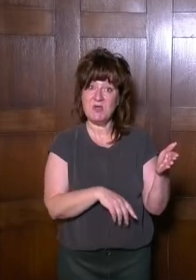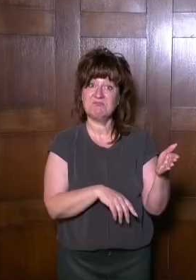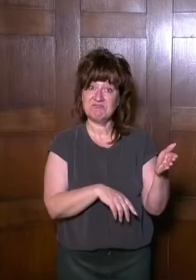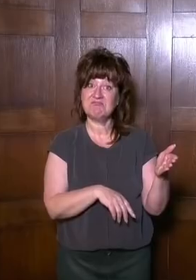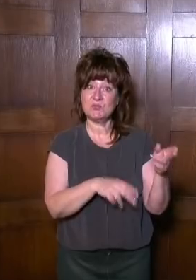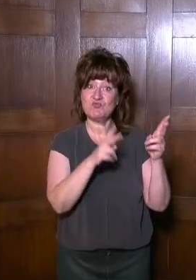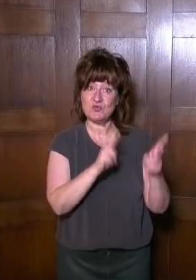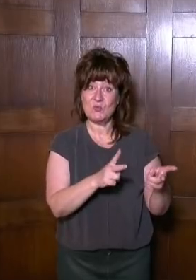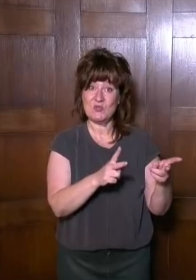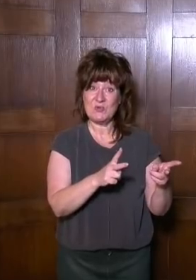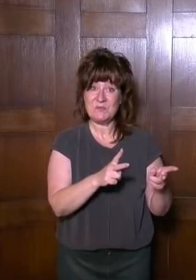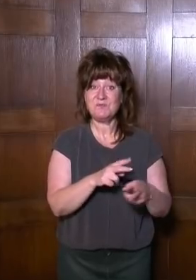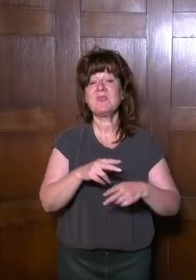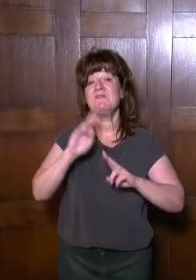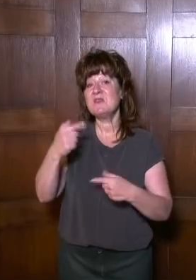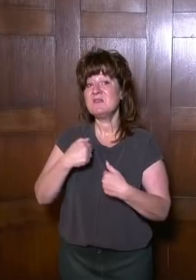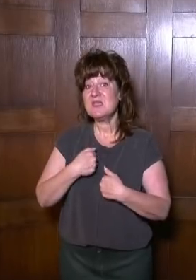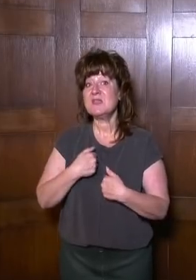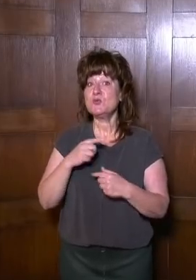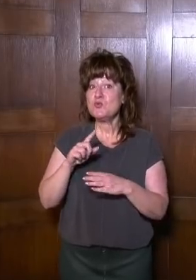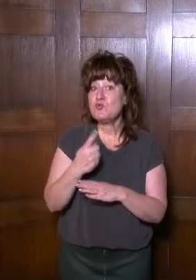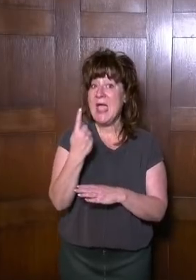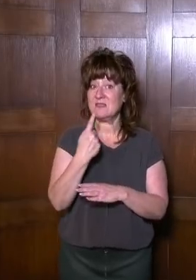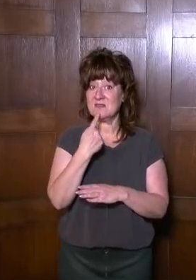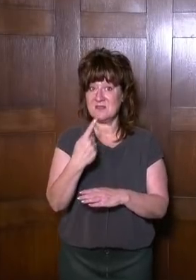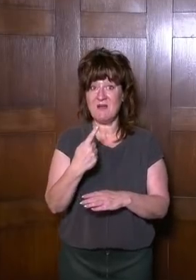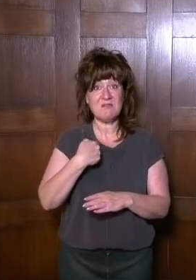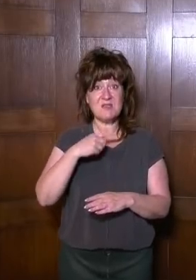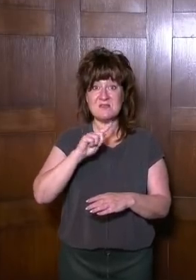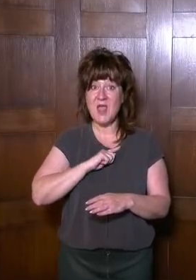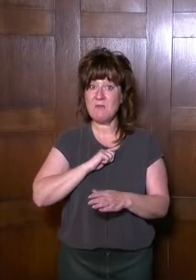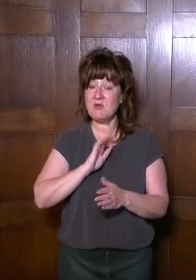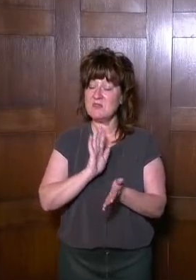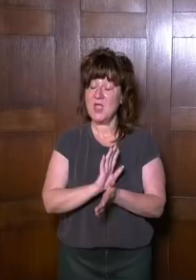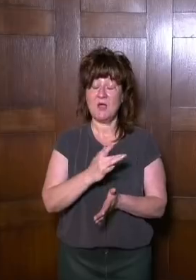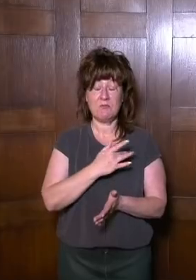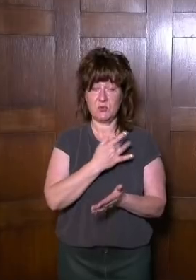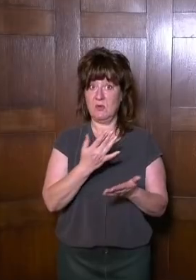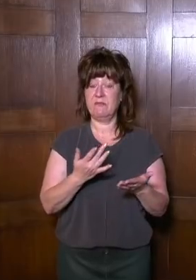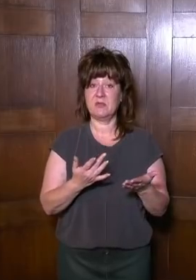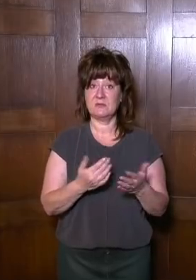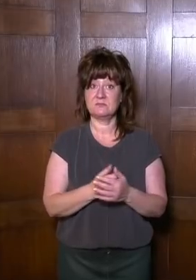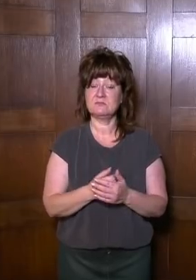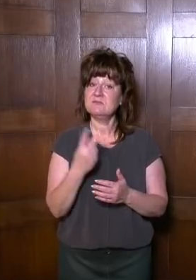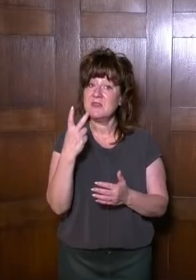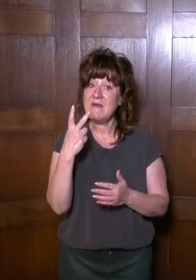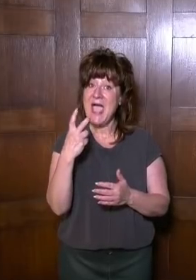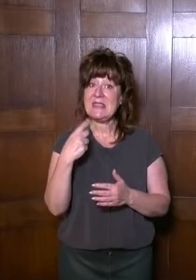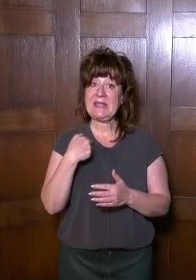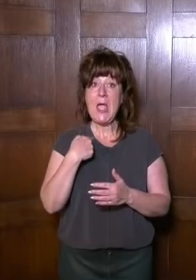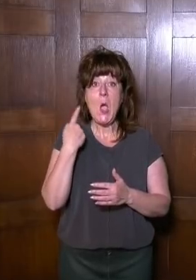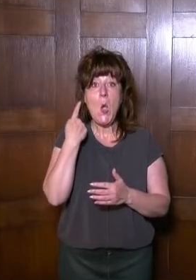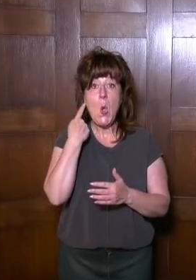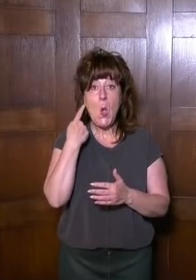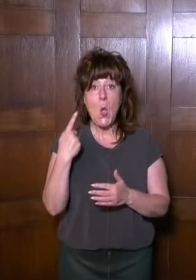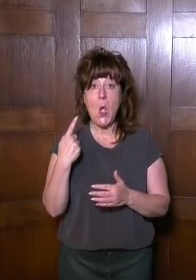als erstes gesagt habe, zeigt eigentlich, wie betroffen ich bin. Das Zweite, was ich gehört habe und was auch schon